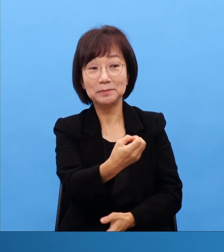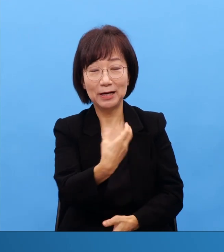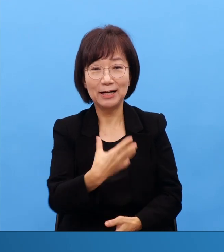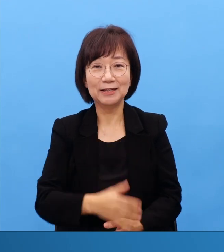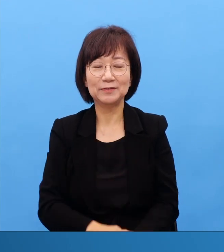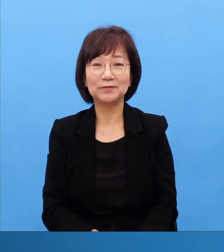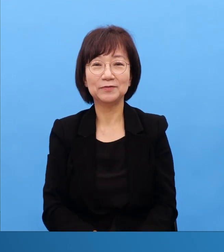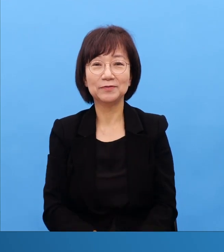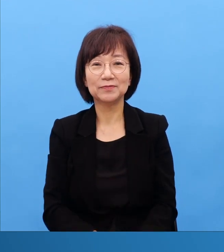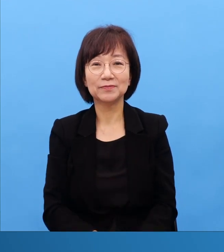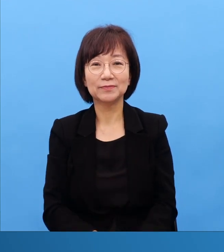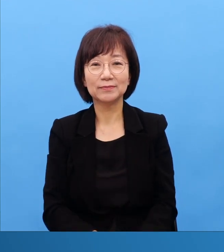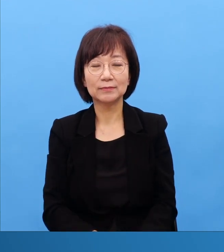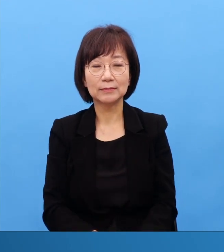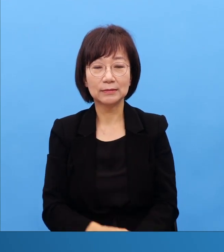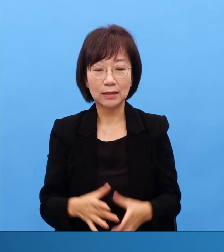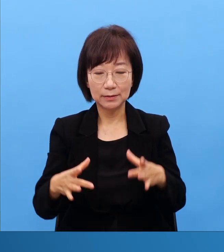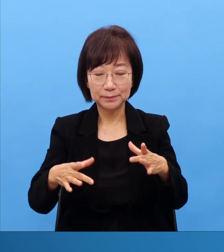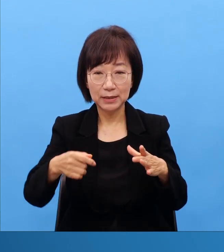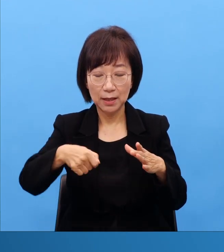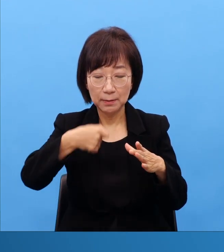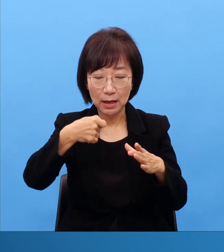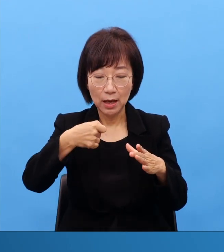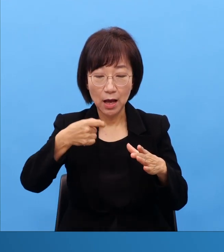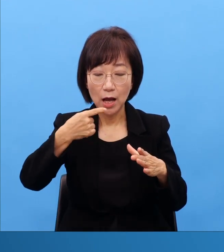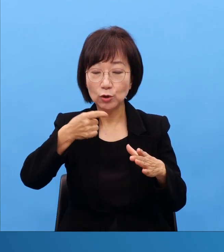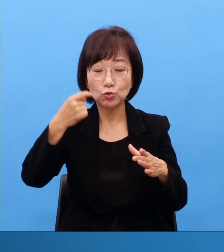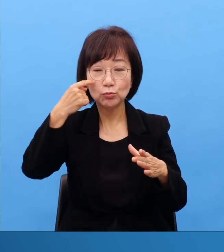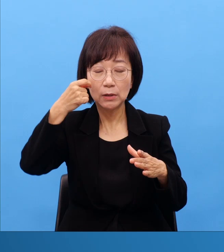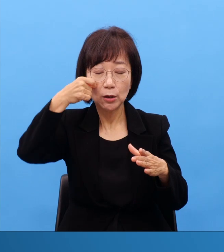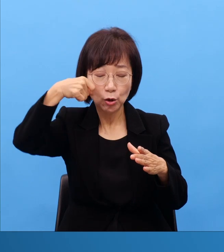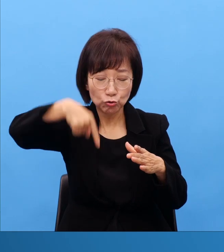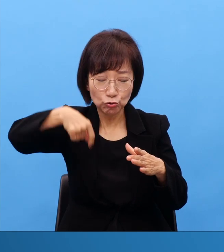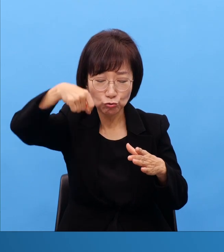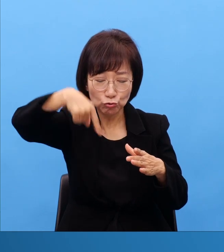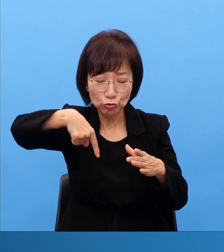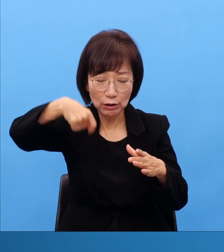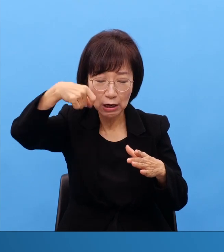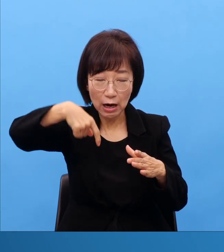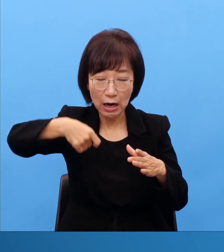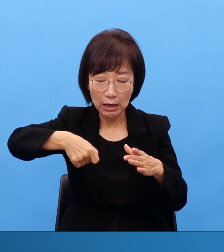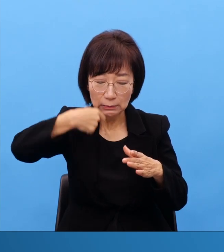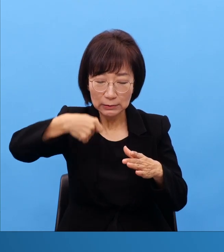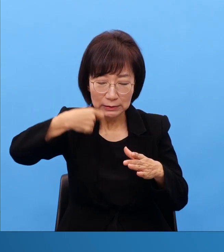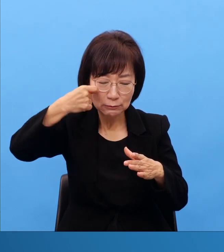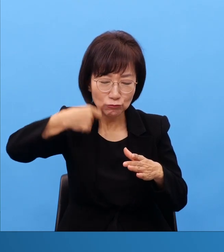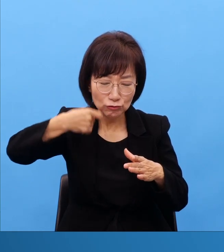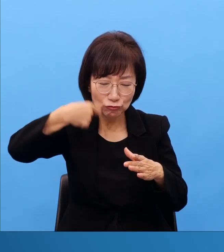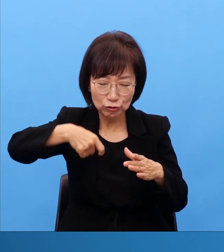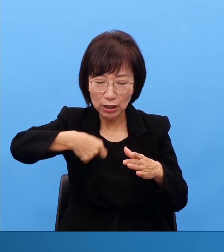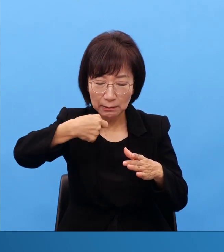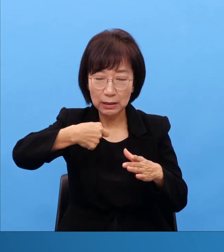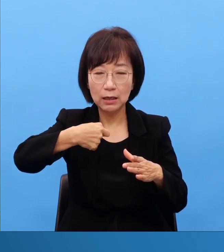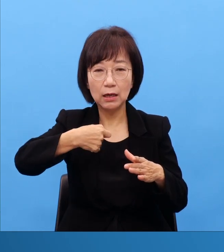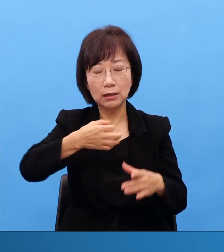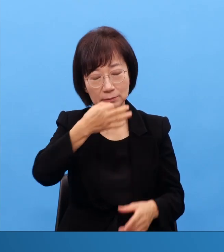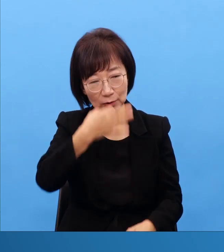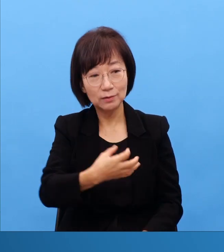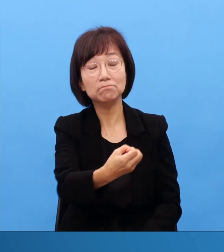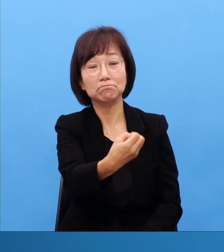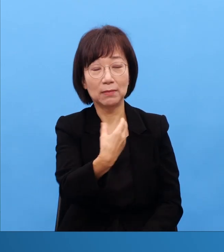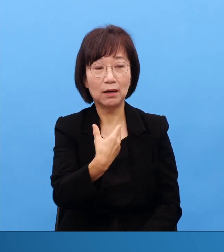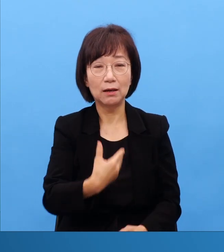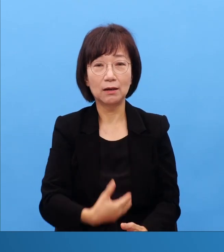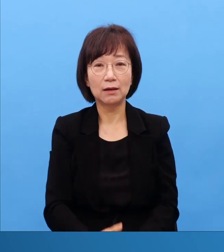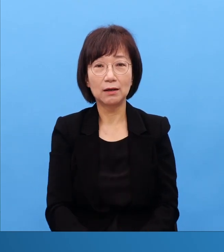죽에 눈물이 떨어져서 힘들었다. And he said it was so hard for him to eat the porridge because just drops of tear continued to fall into his